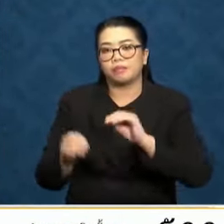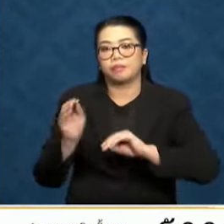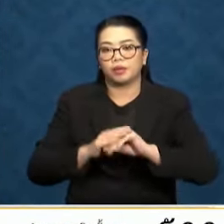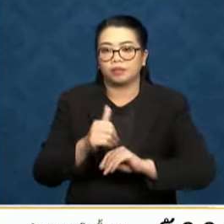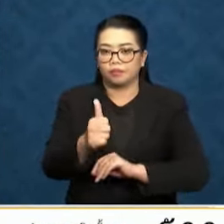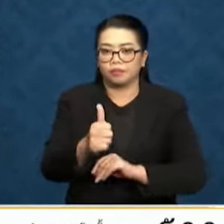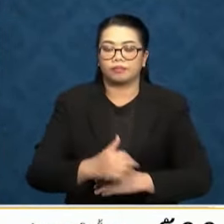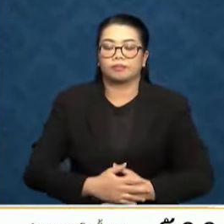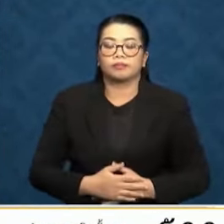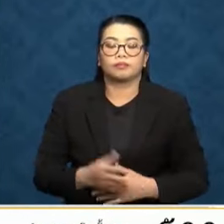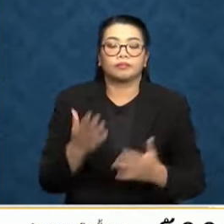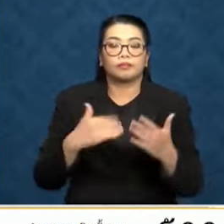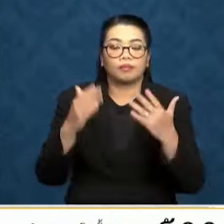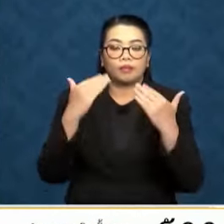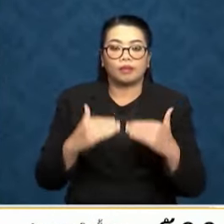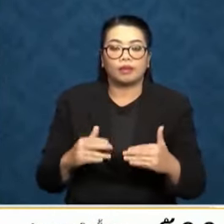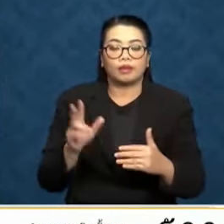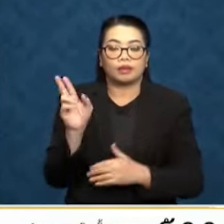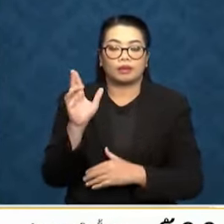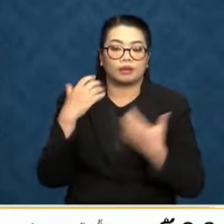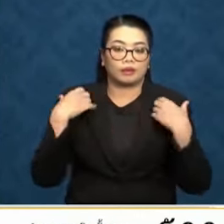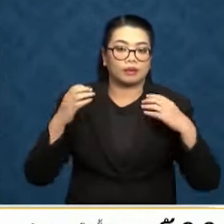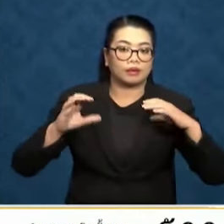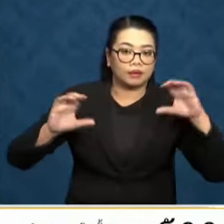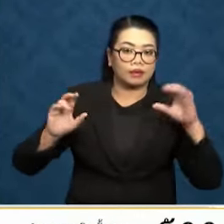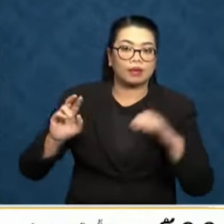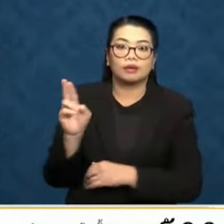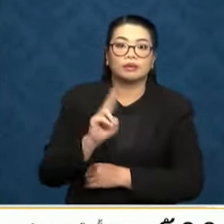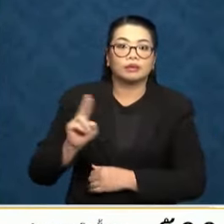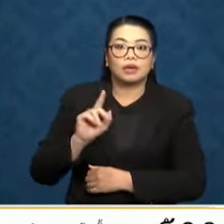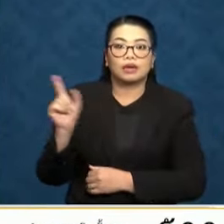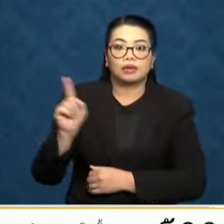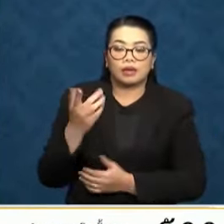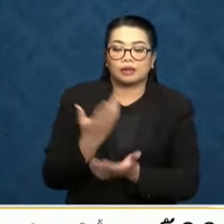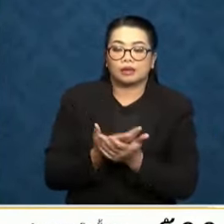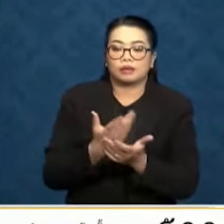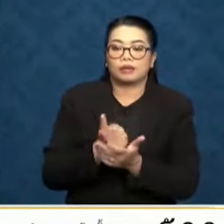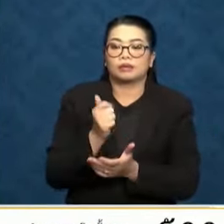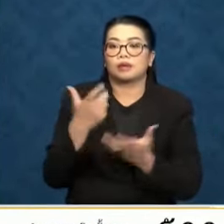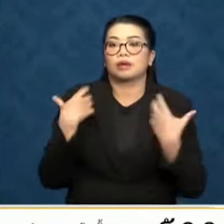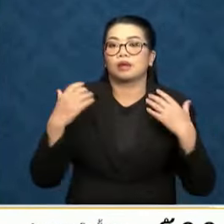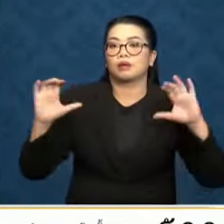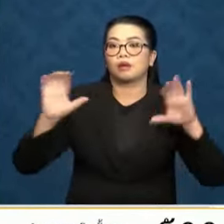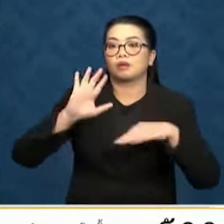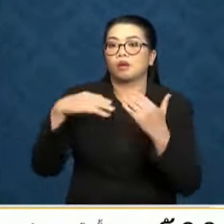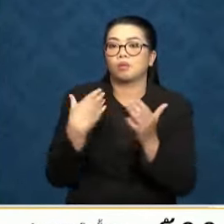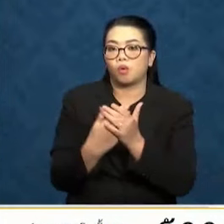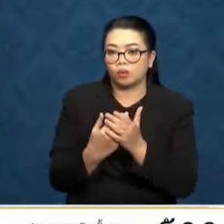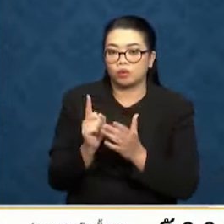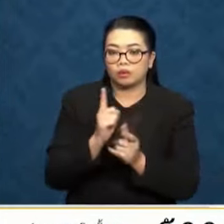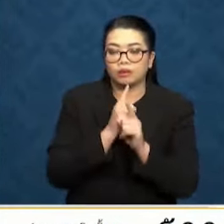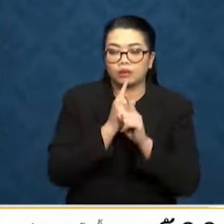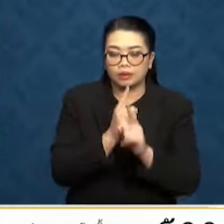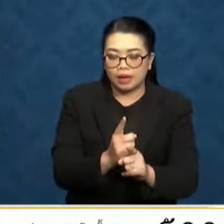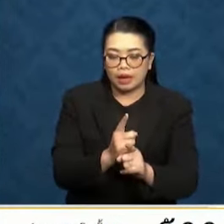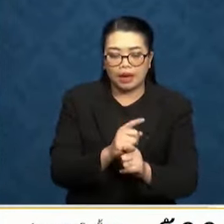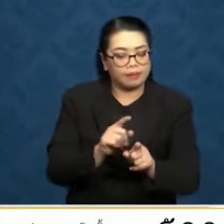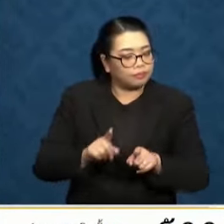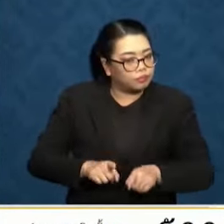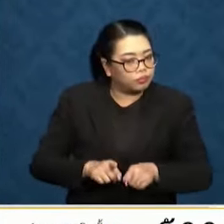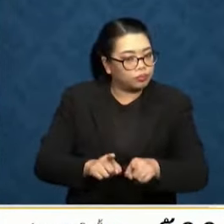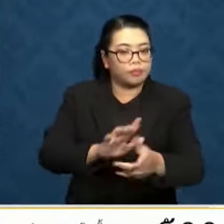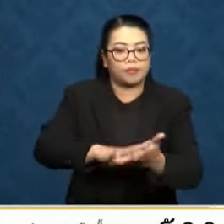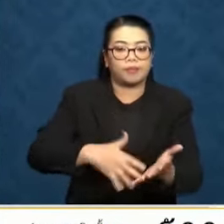คะรัฐบาลเนี่ยยังสามารถใช้ Public spendingหรือว่าการใช้จ่ายภาครัฐทั้งหมดเนี่ยให้เป็นไปในทิศทางเดียวกันนะคะกับ